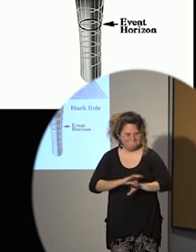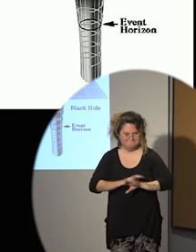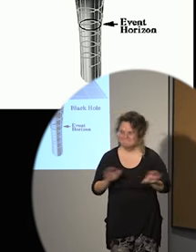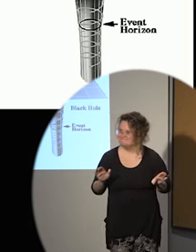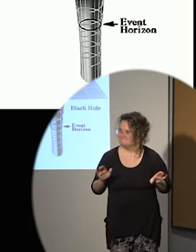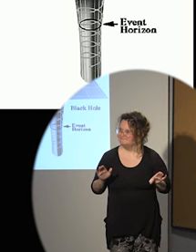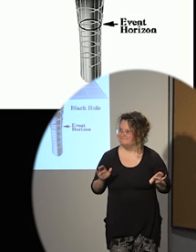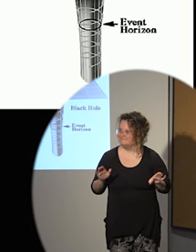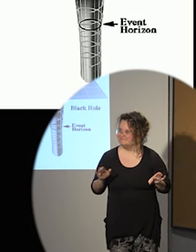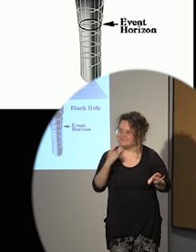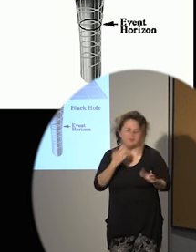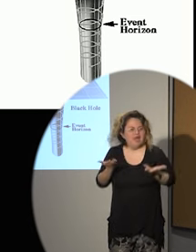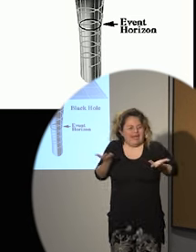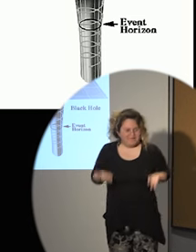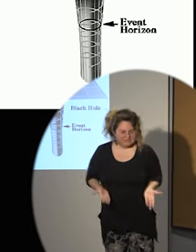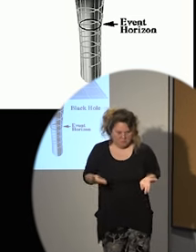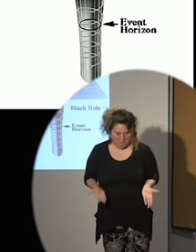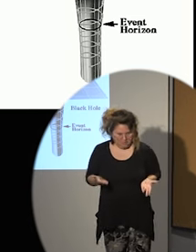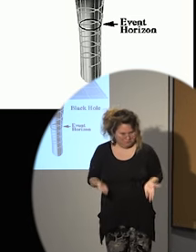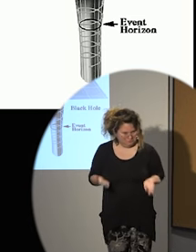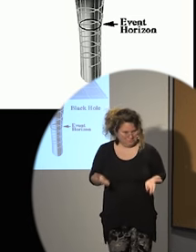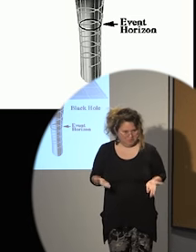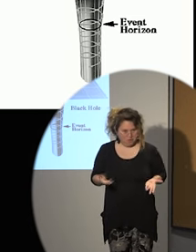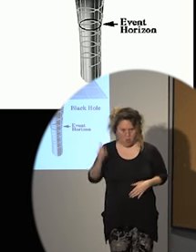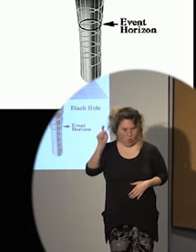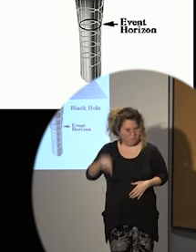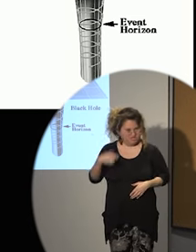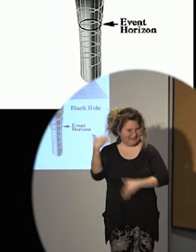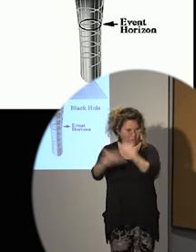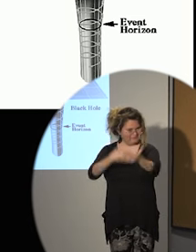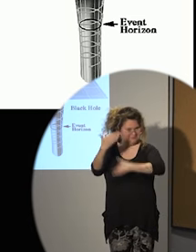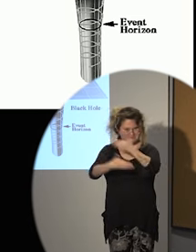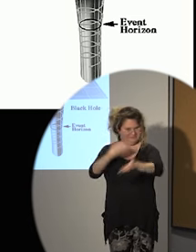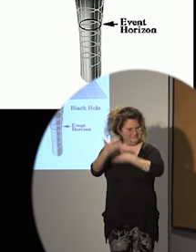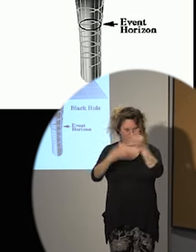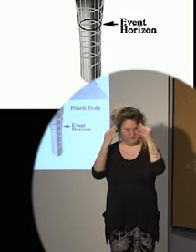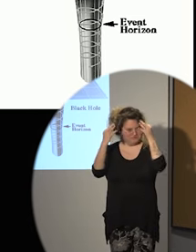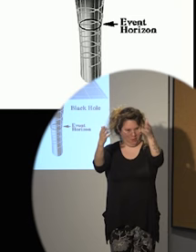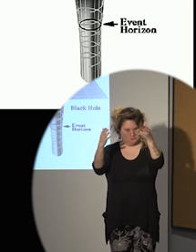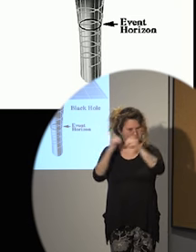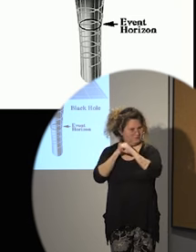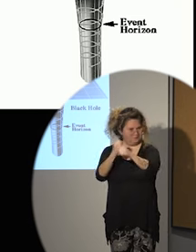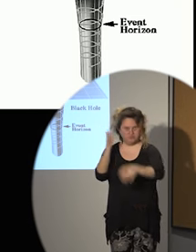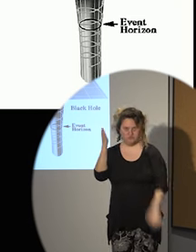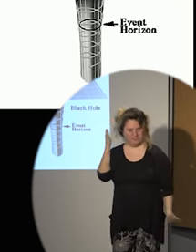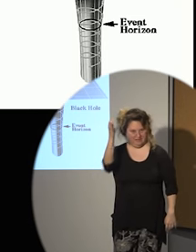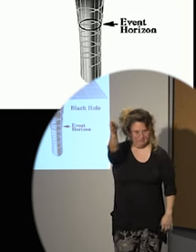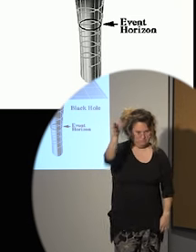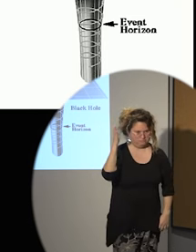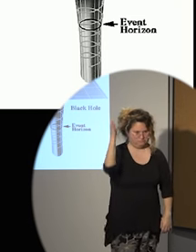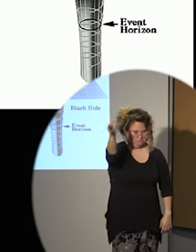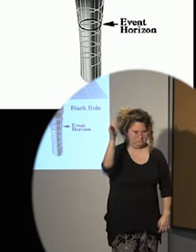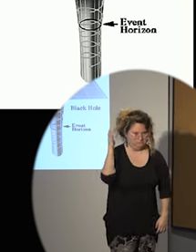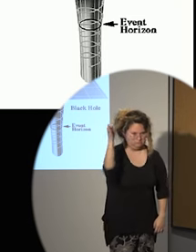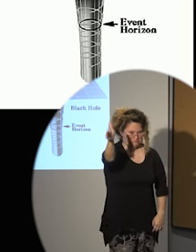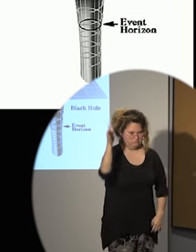on est obligé d'aller vers le futur, en quelque sorte. Il y a l'inversion de l'espace et du temps. C'est un peu complexe. Oui, mais... malheureusement, ça,